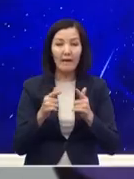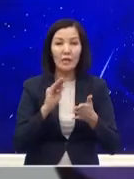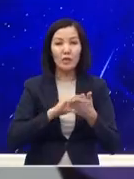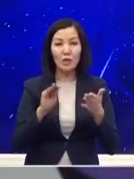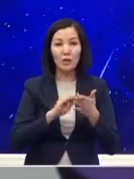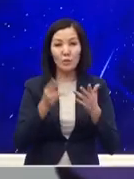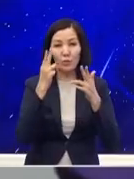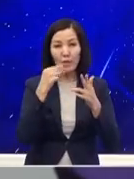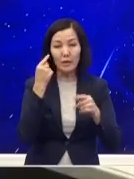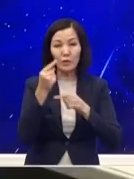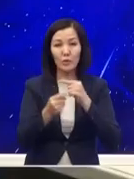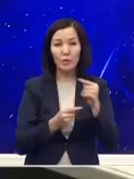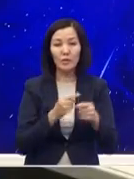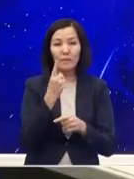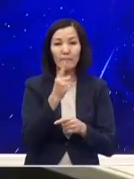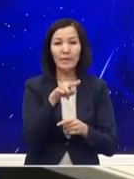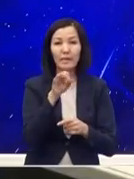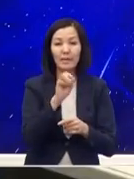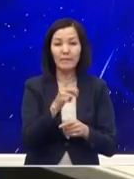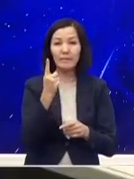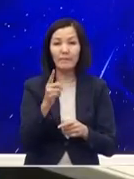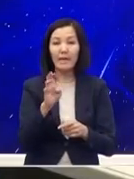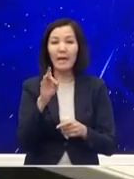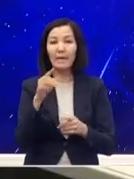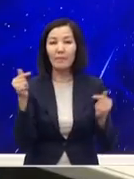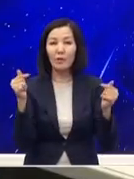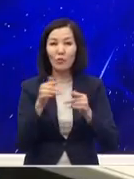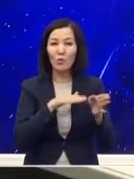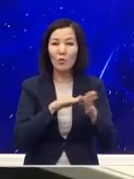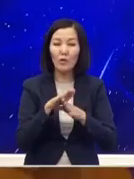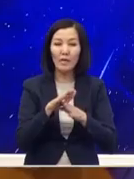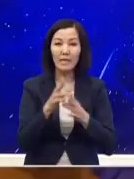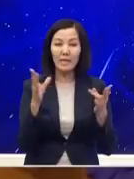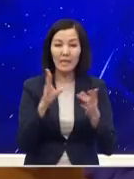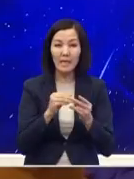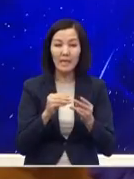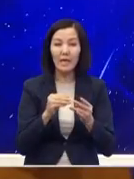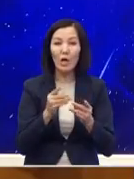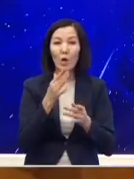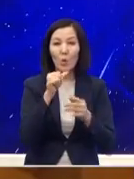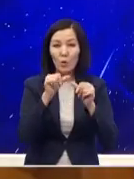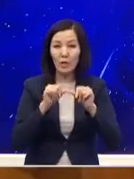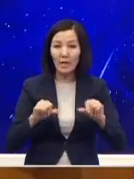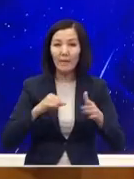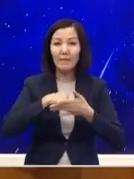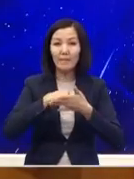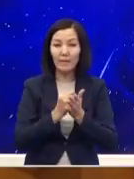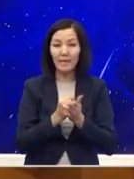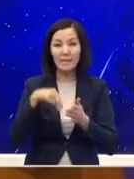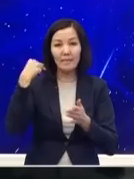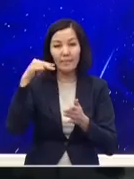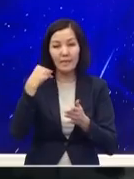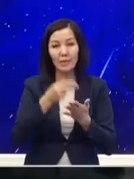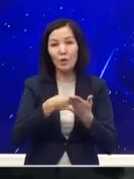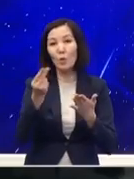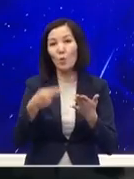дәстүрінде орныққан бір дыбыс, бір әріп принципіне толық сәйкес келеді деп отыр. Егер жобаны ұлттық комиссия бекітсе, президенттің қол